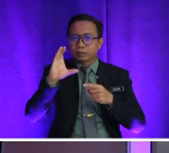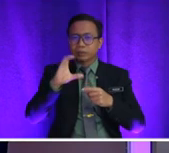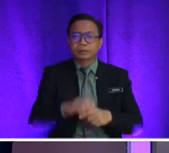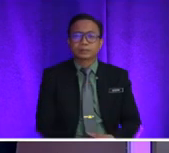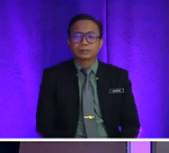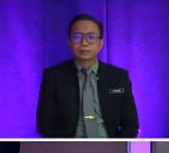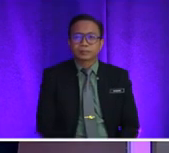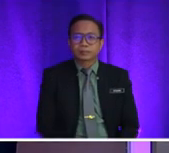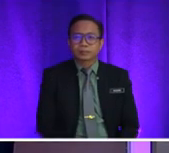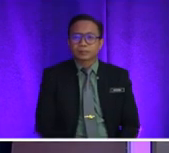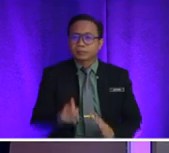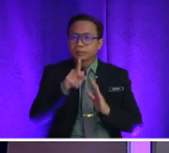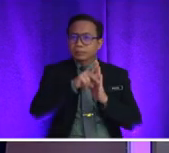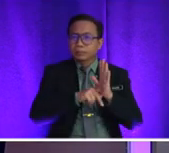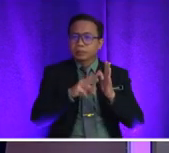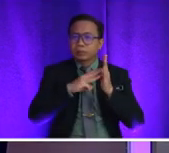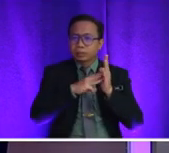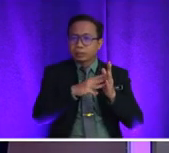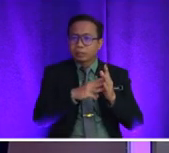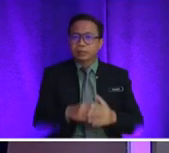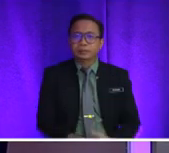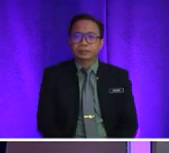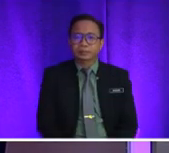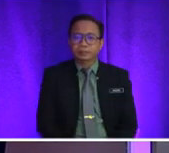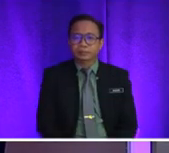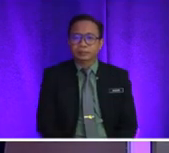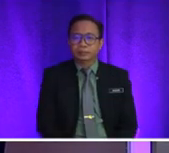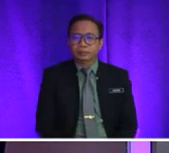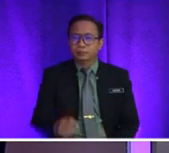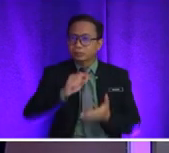dipanggil pewakilan yakni tidak bukan perwakilan